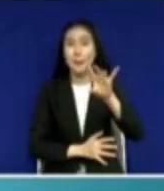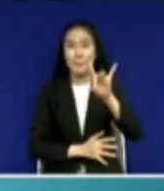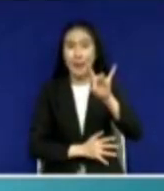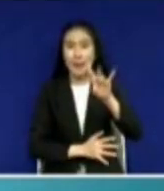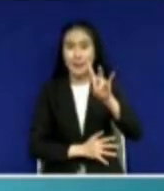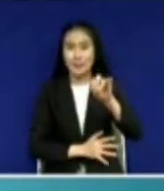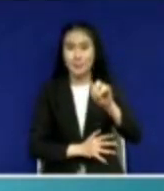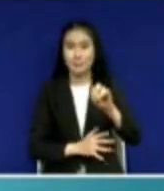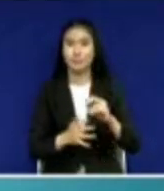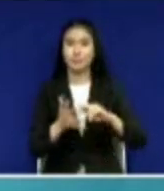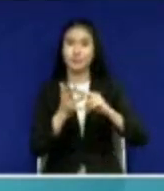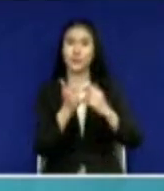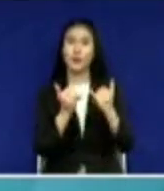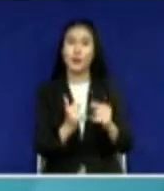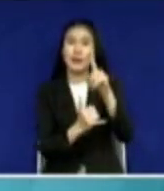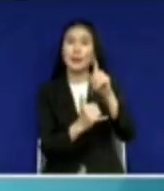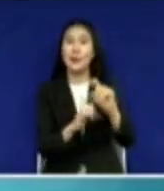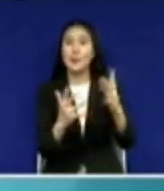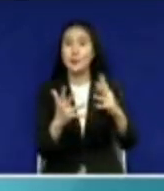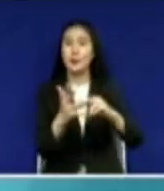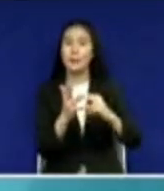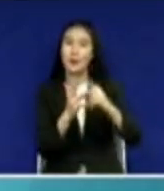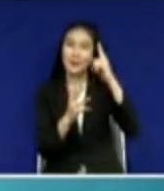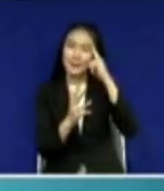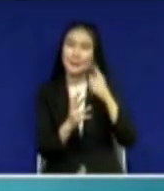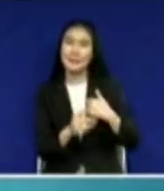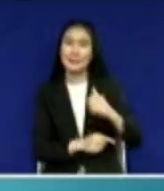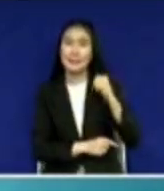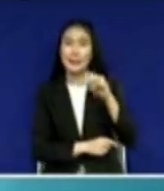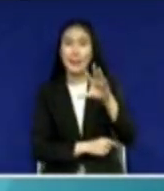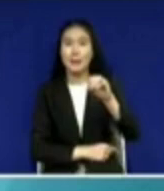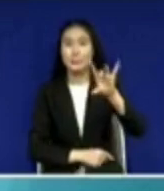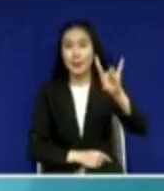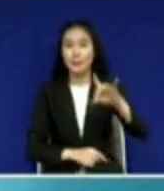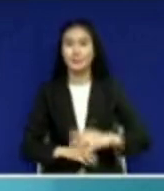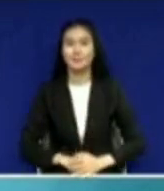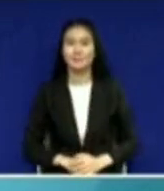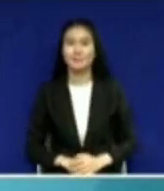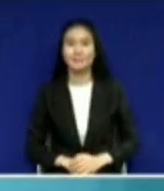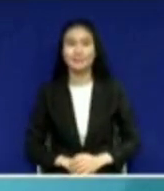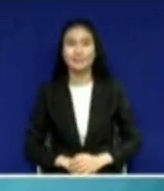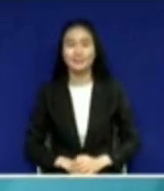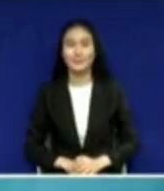ชีวิตเพิ่มขึ้นนะคะคงที่อยู่ที่58คนค่ะ